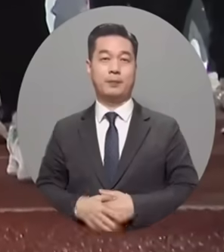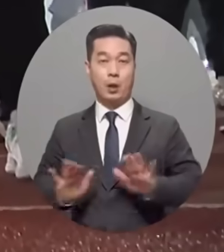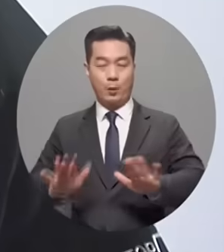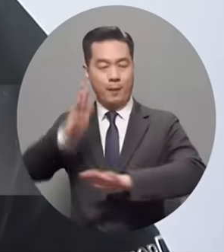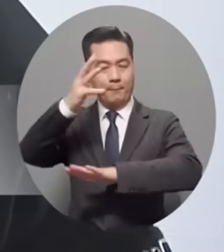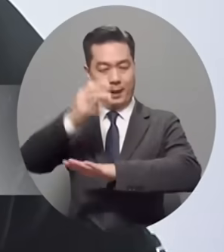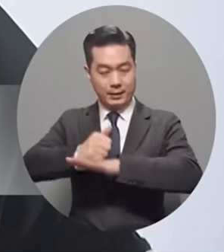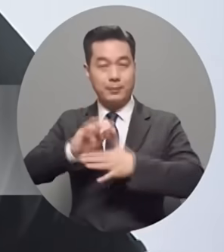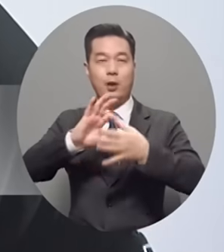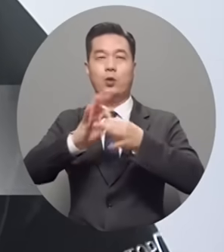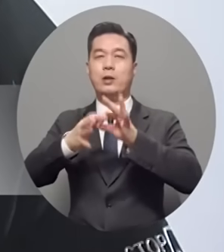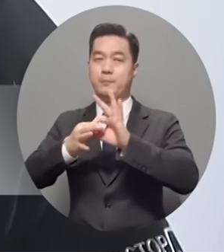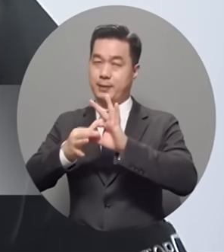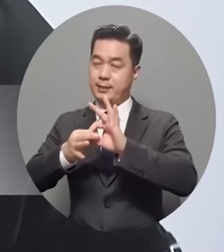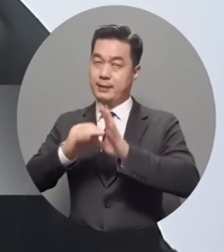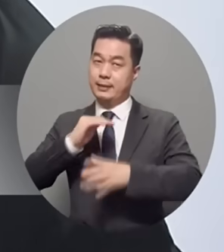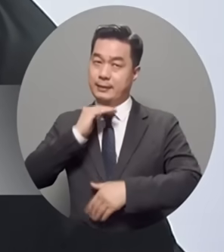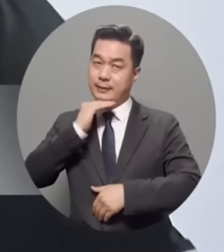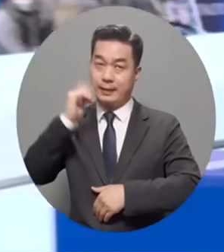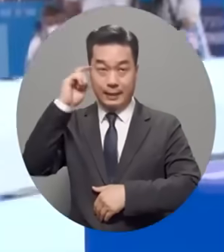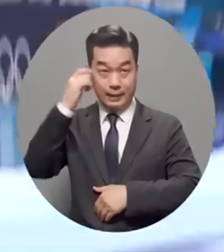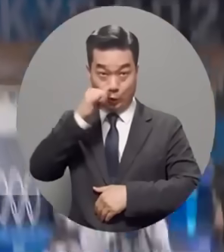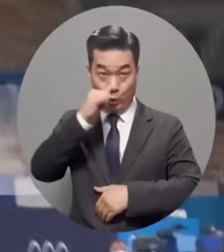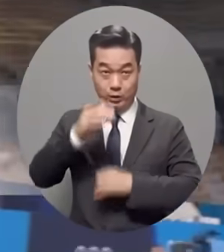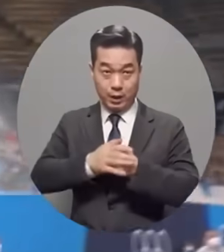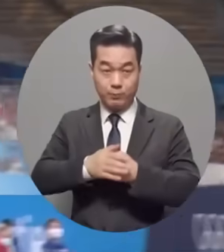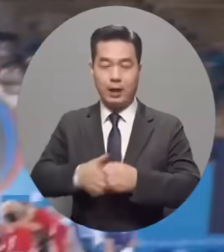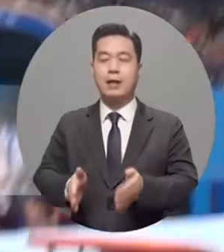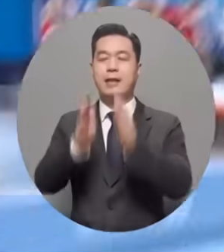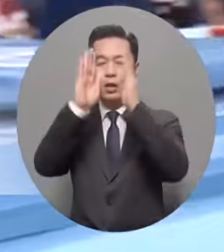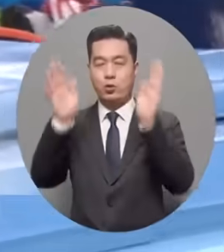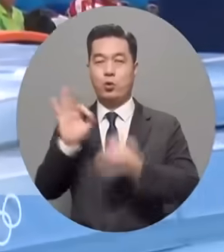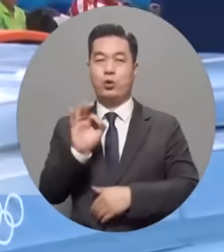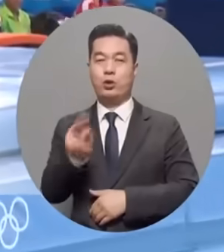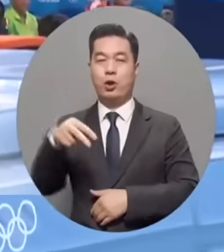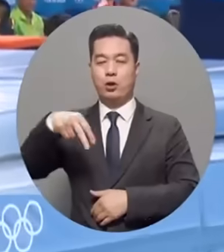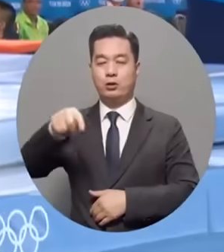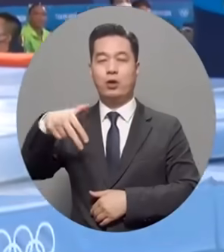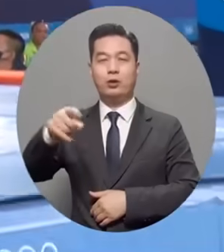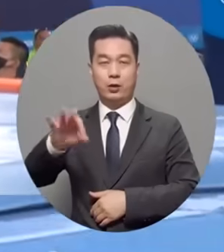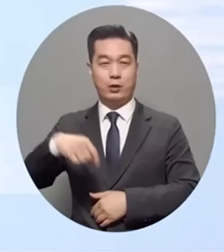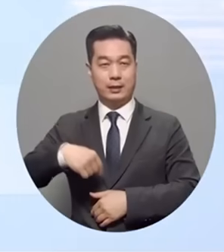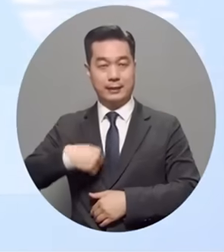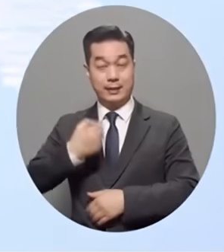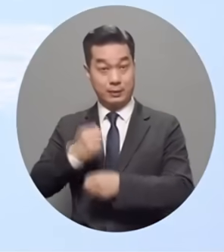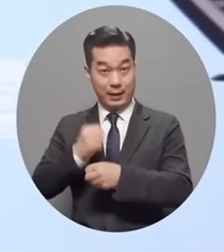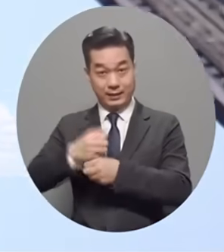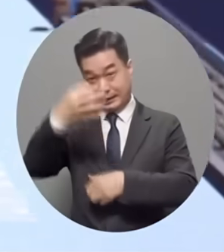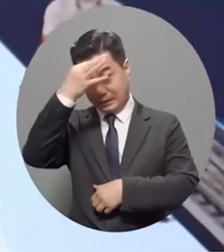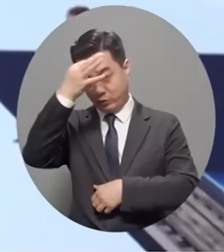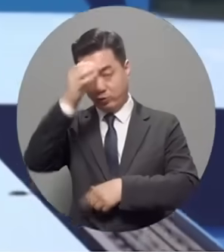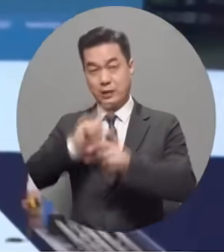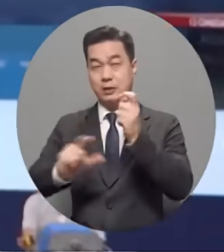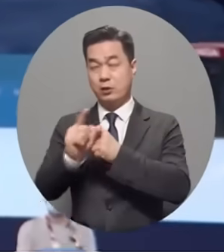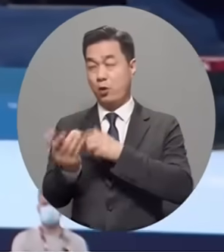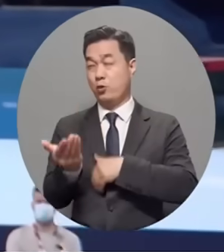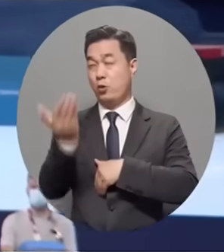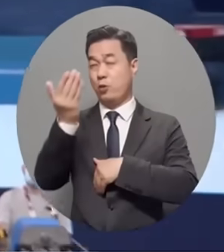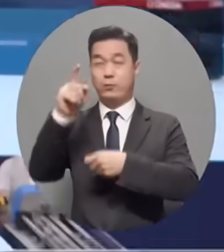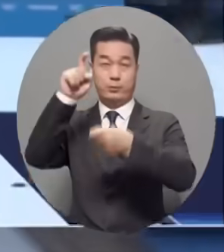마지막 올림픽일지도 모른다는 생각에 체조 여서정은 자신의 이름을 딴 기술로 더욱 높은 곳을 바라보고